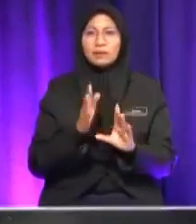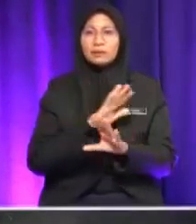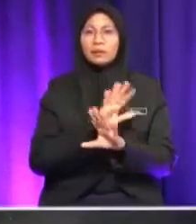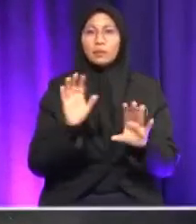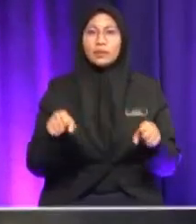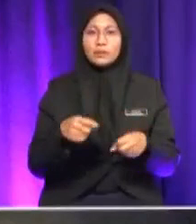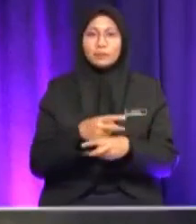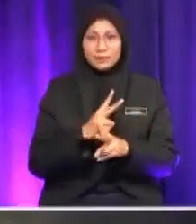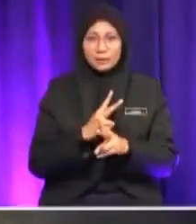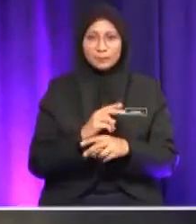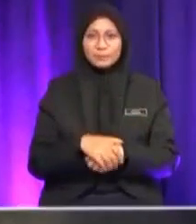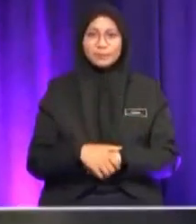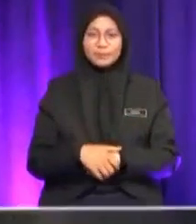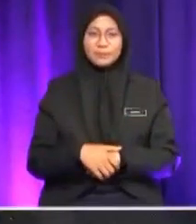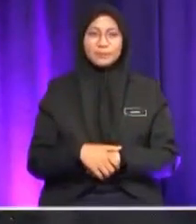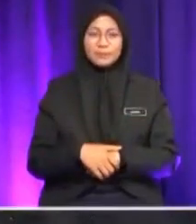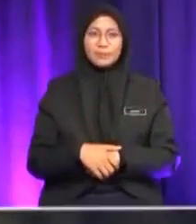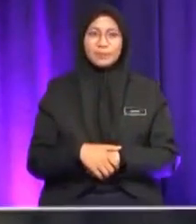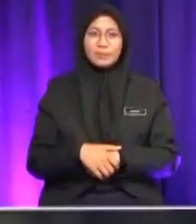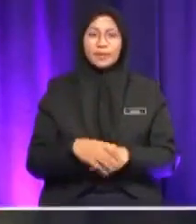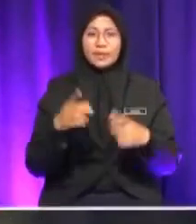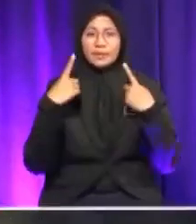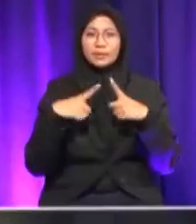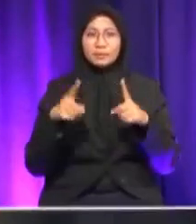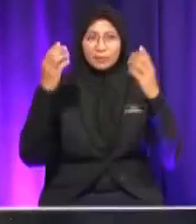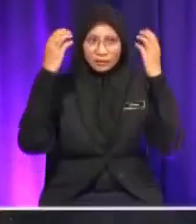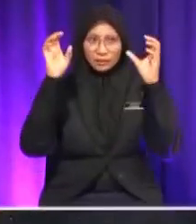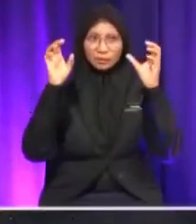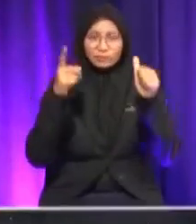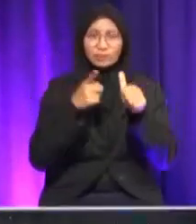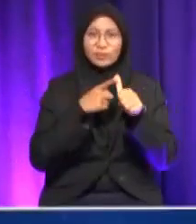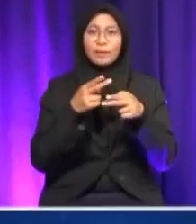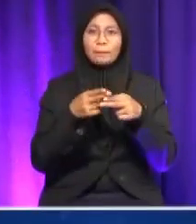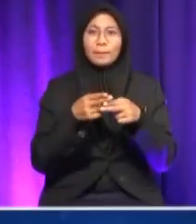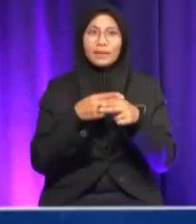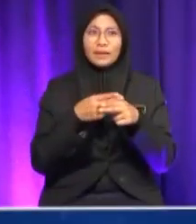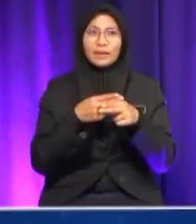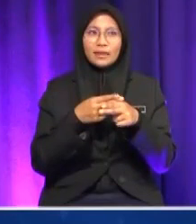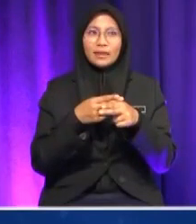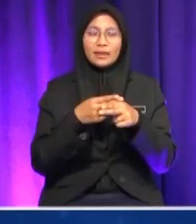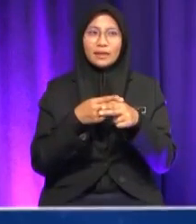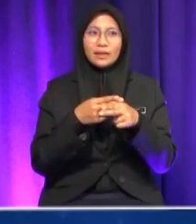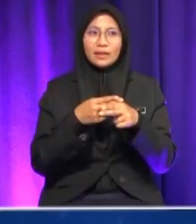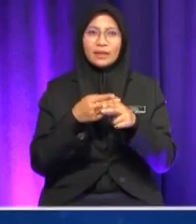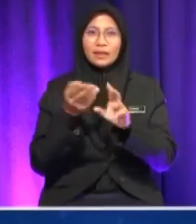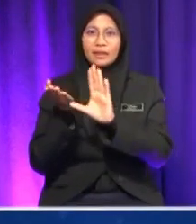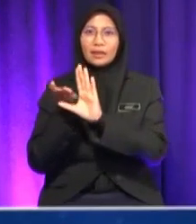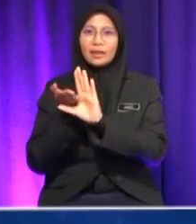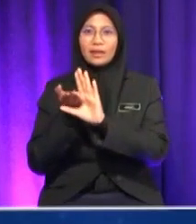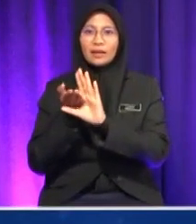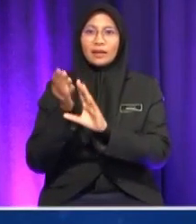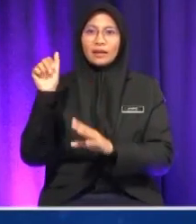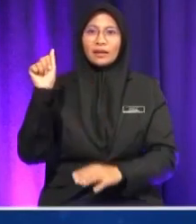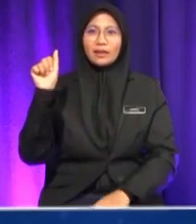Subhanu. Okey, mari kita lihat jawapan daripada cikgu. Yang pertama, untuk jangka pendek, akaun bank anda akan dibatalkan. Ya,